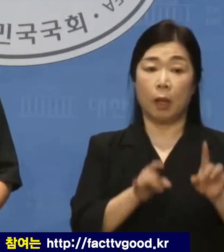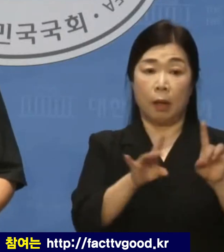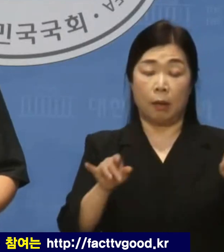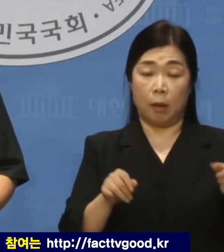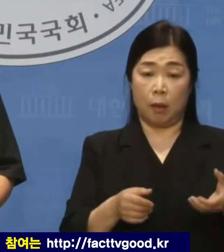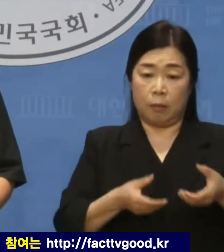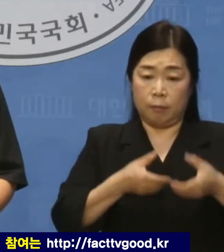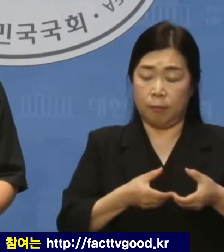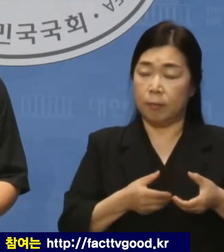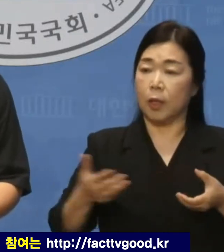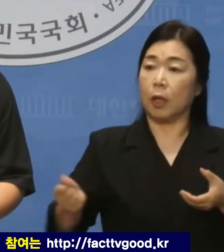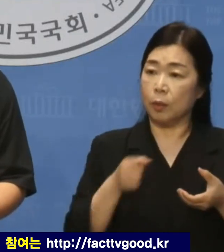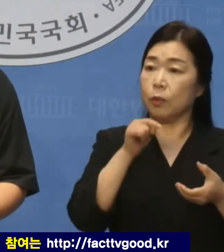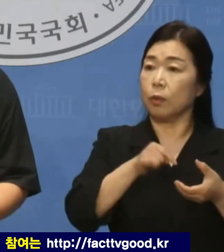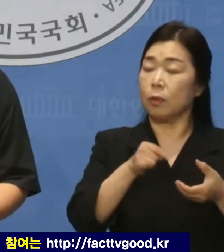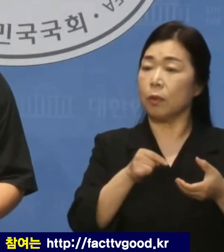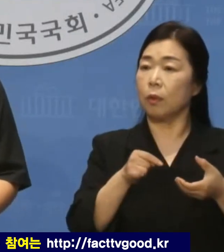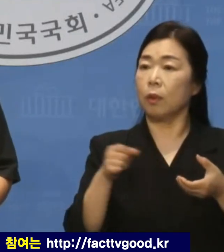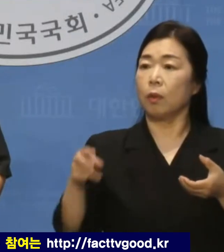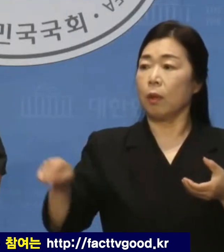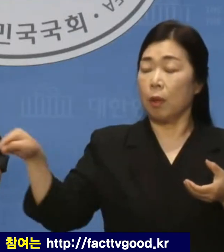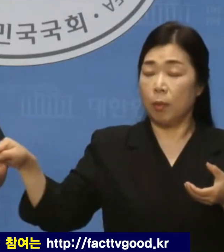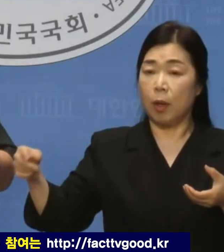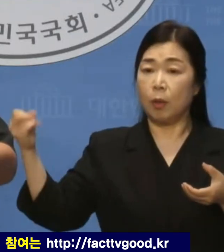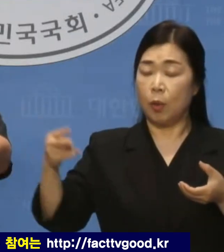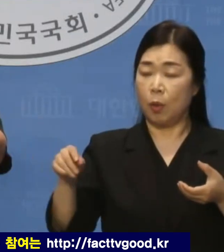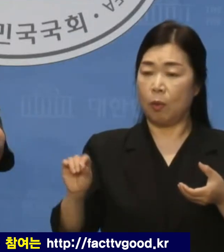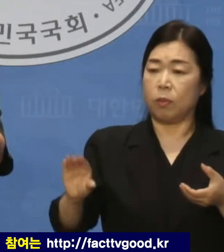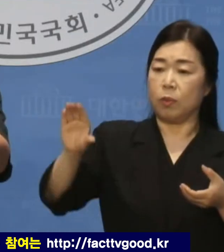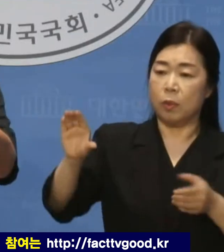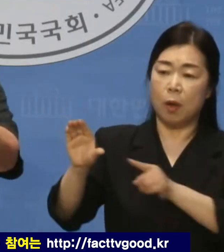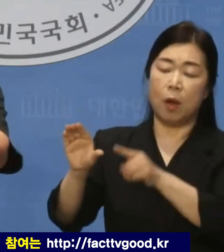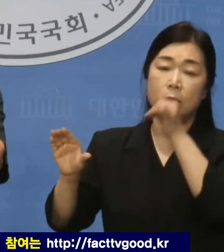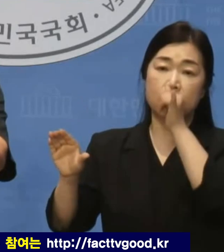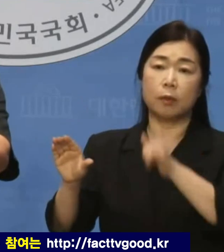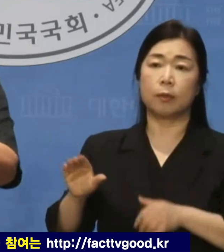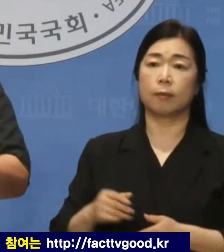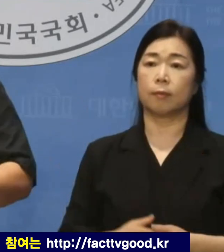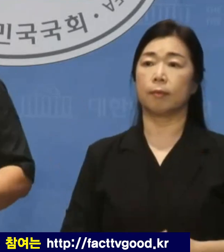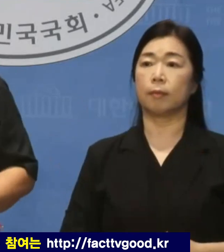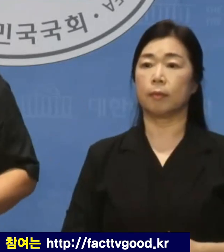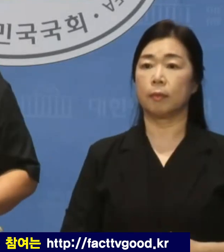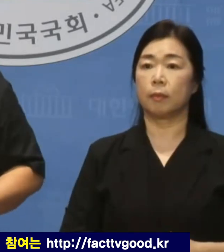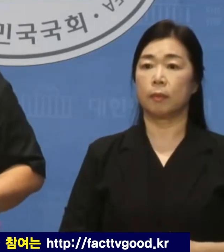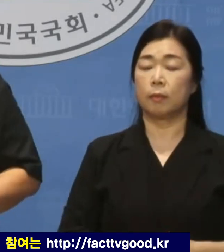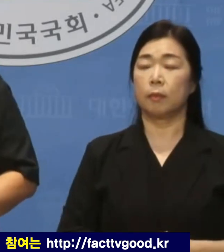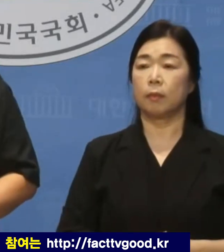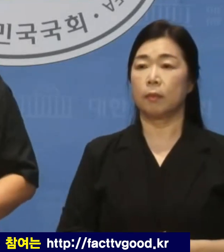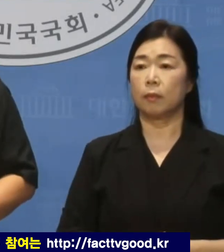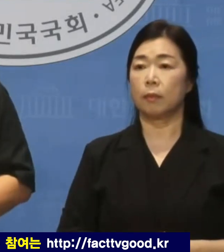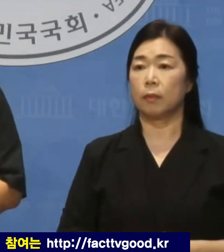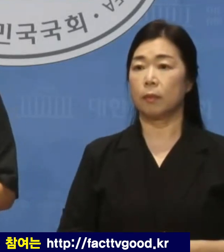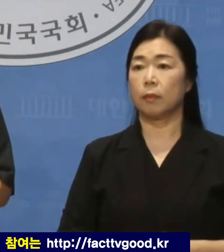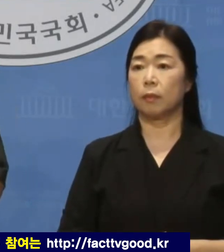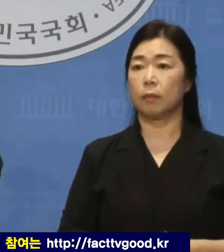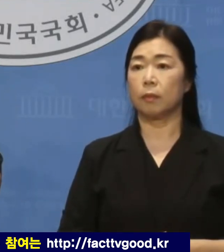뭐 하나, 두 개 들어주시면 될 것 같고요. 예, 또 이 앞에 이렇게 쌓아두도록 하겠습니다. 네.